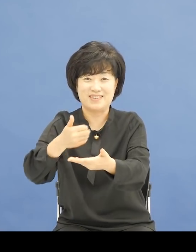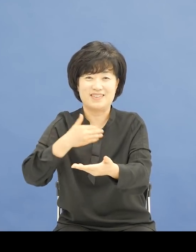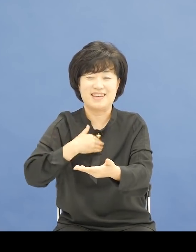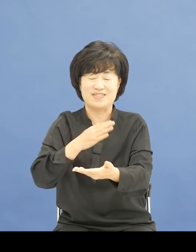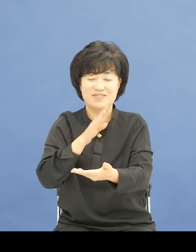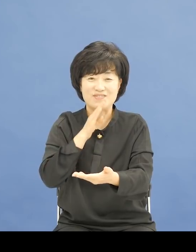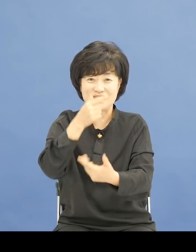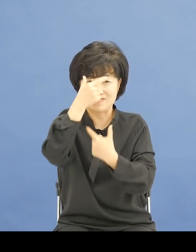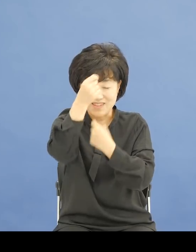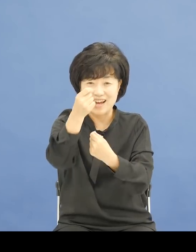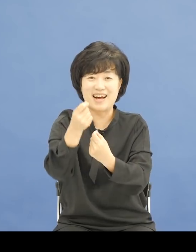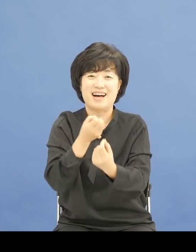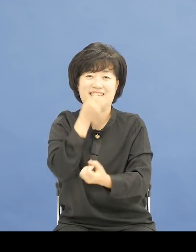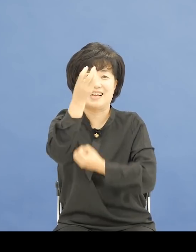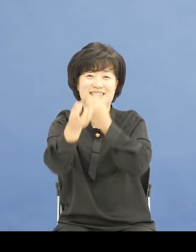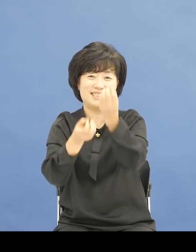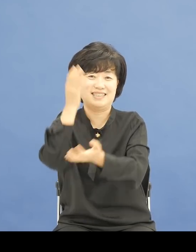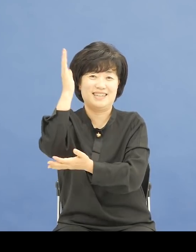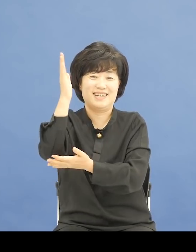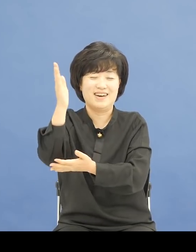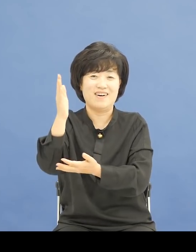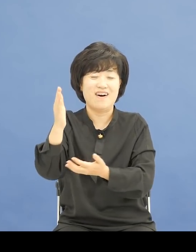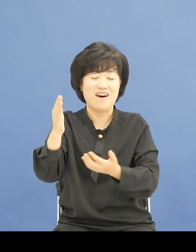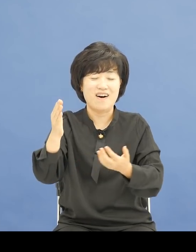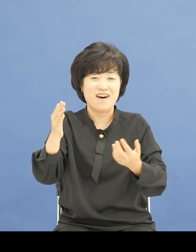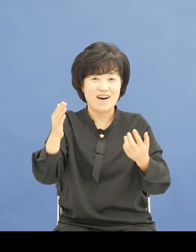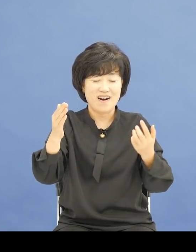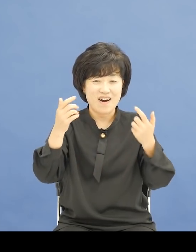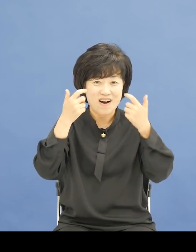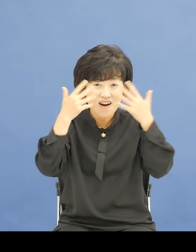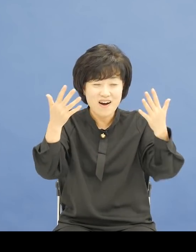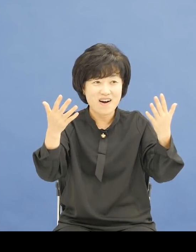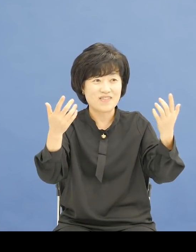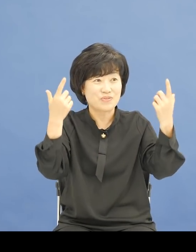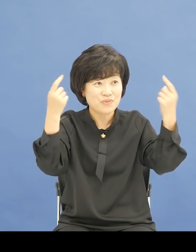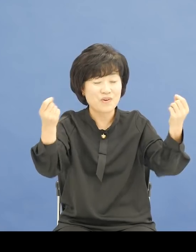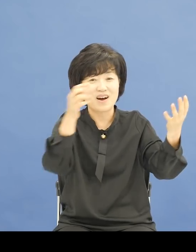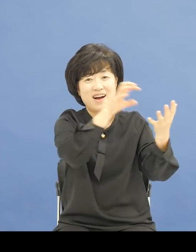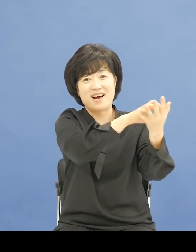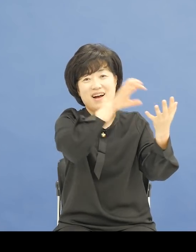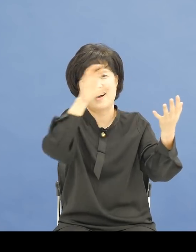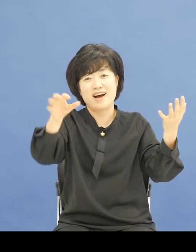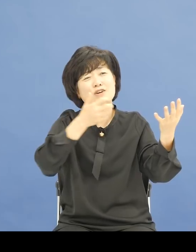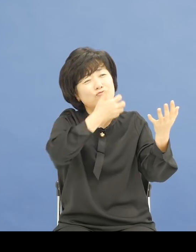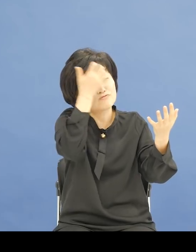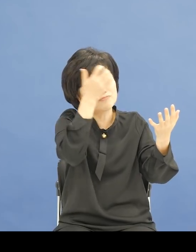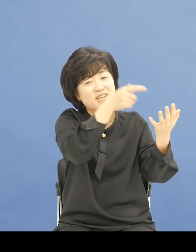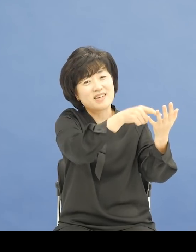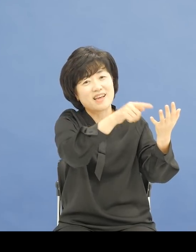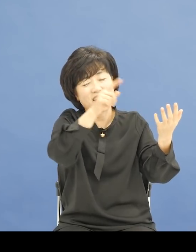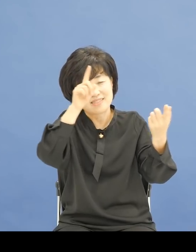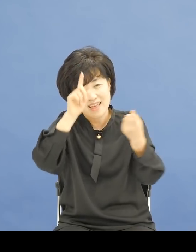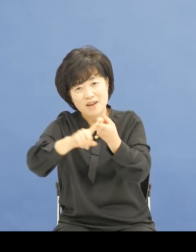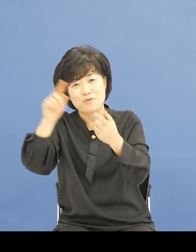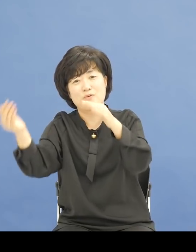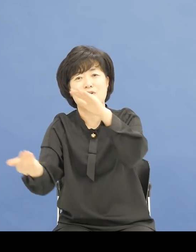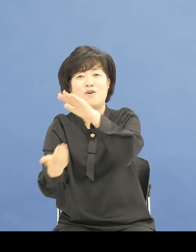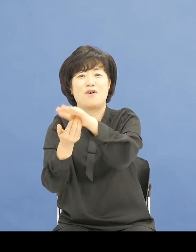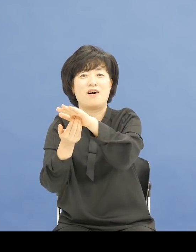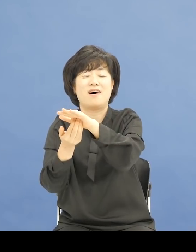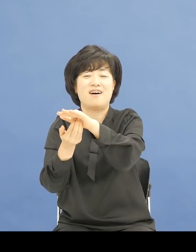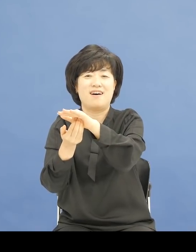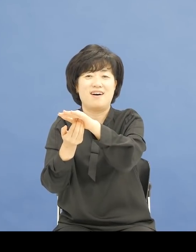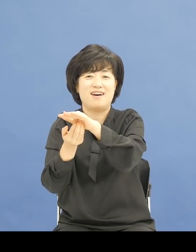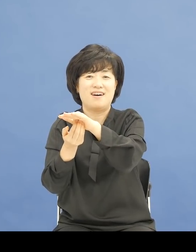자리에서 간증을 하고 있더라고요. 데자뷰네, 데자뷰. 그때 갑자기 그 딱 섰을 때 예. 하나님 그 꿈을